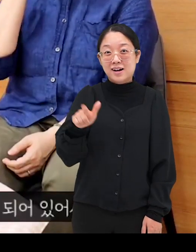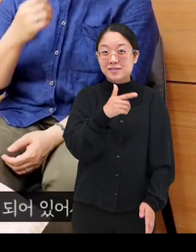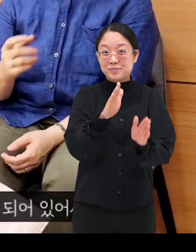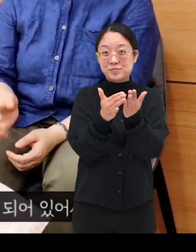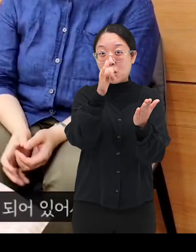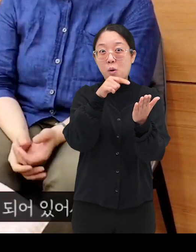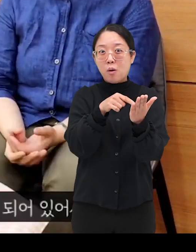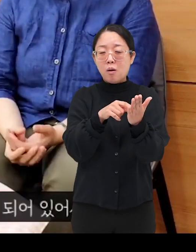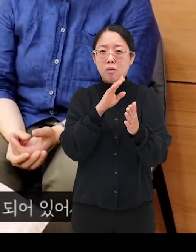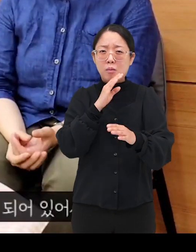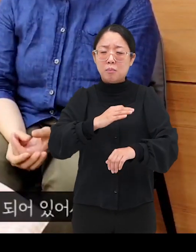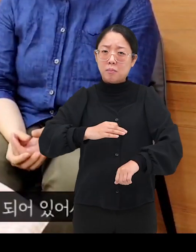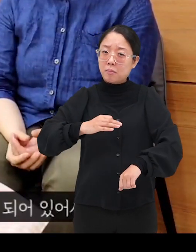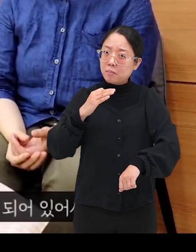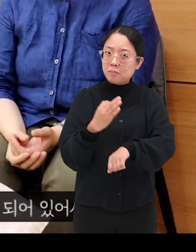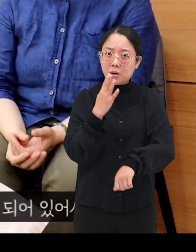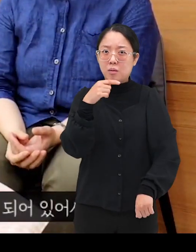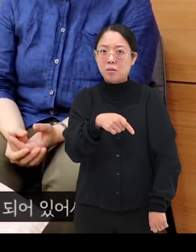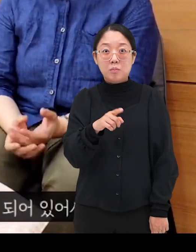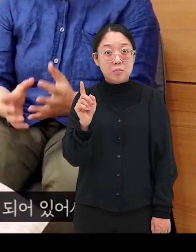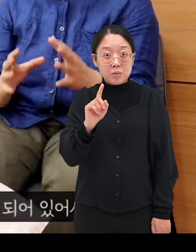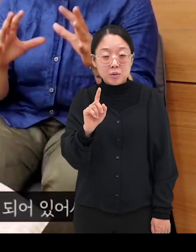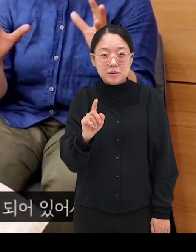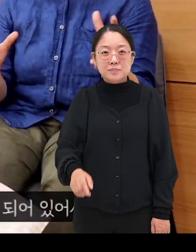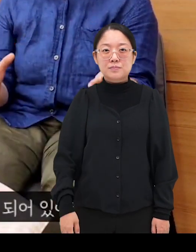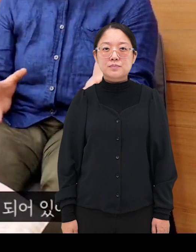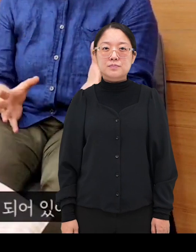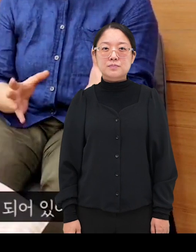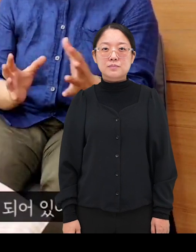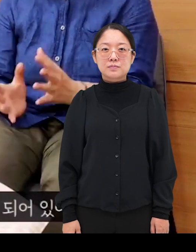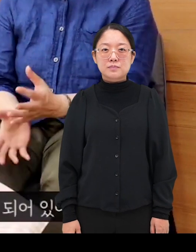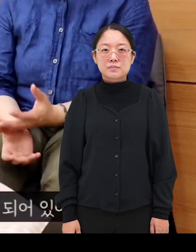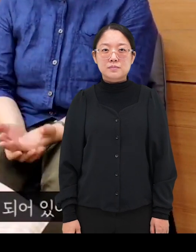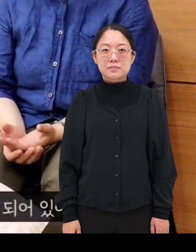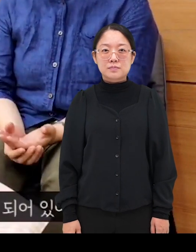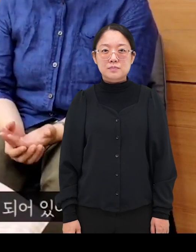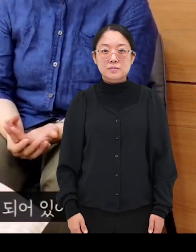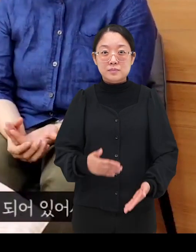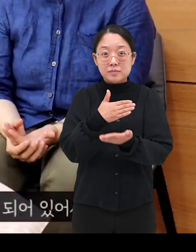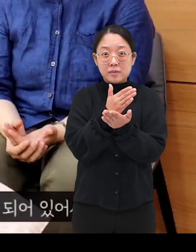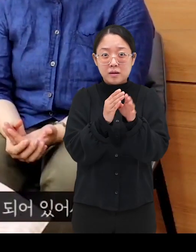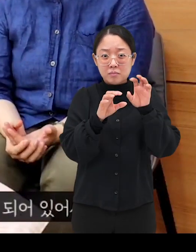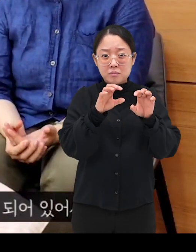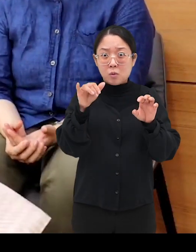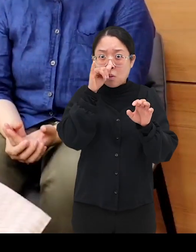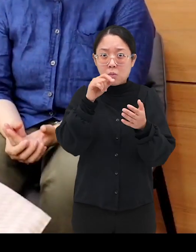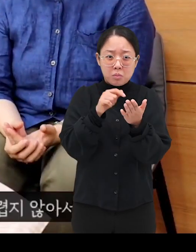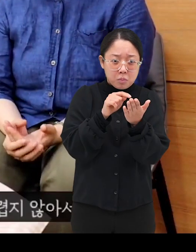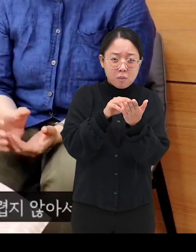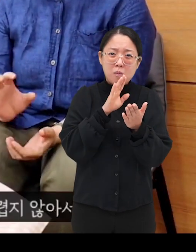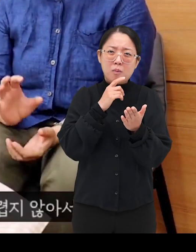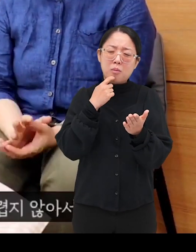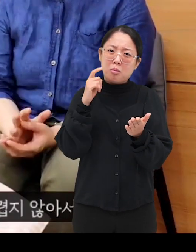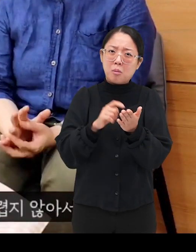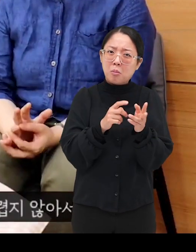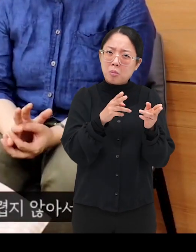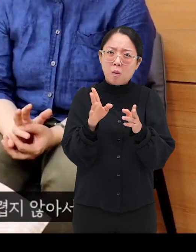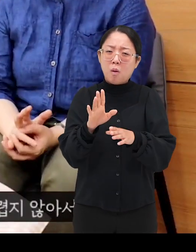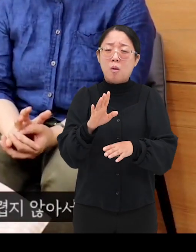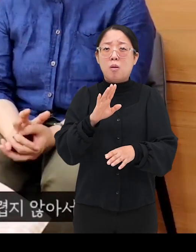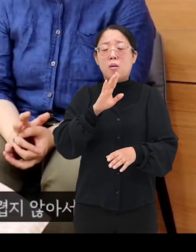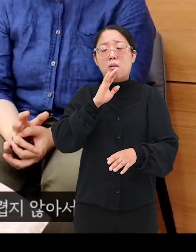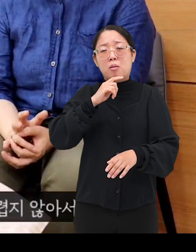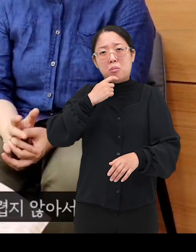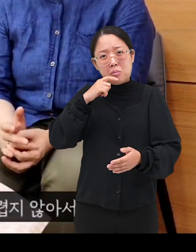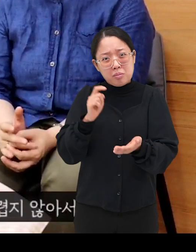이 하루북이라는 이 포맷이 워낙 되게 쓰기 간편하게 되어 있어서 틀 이용하는